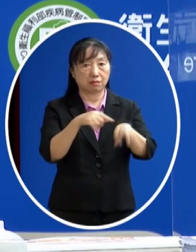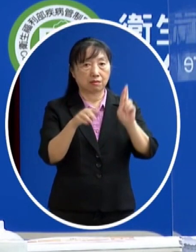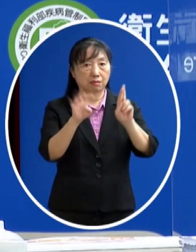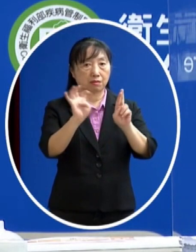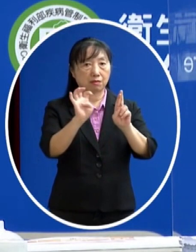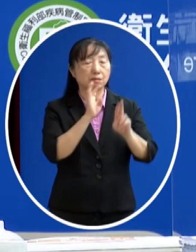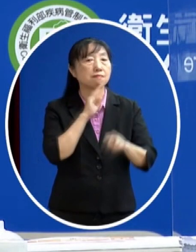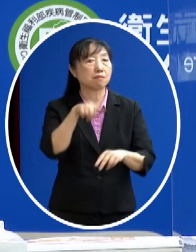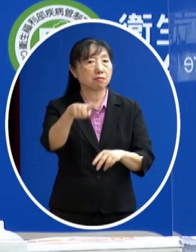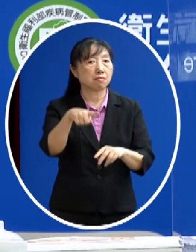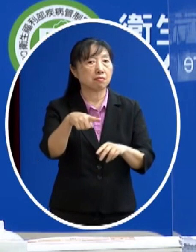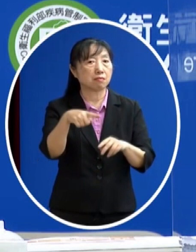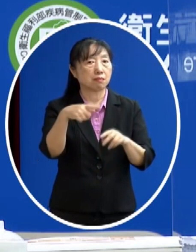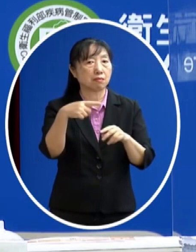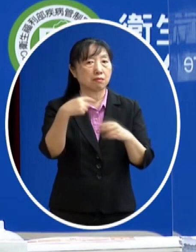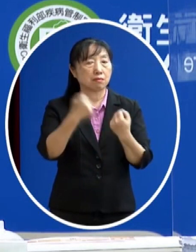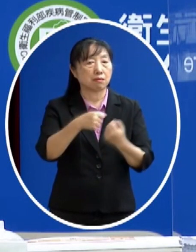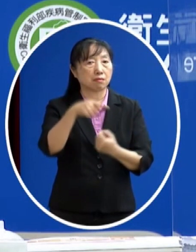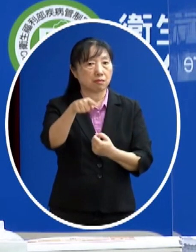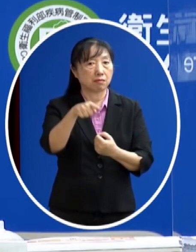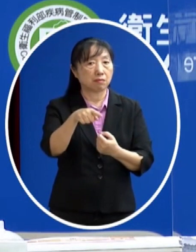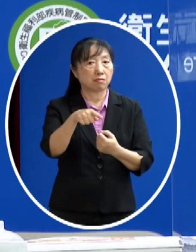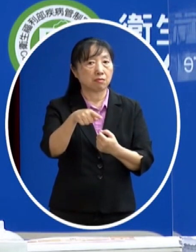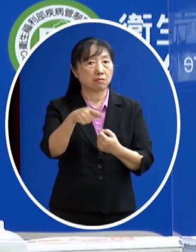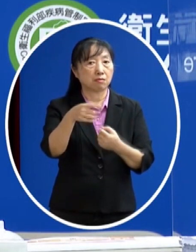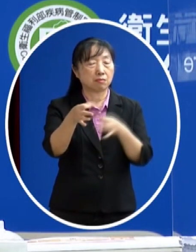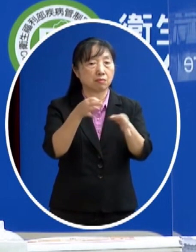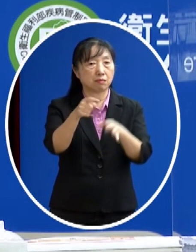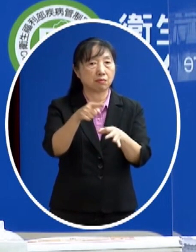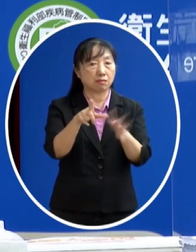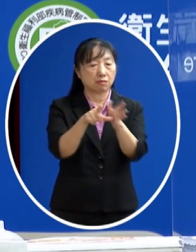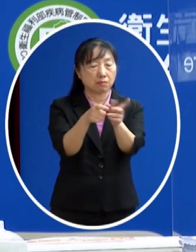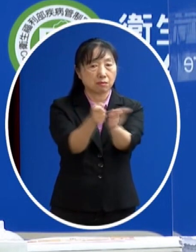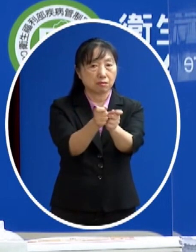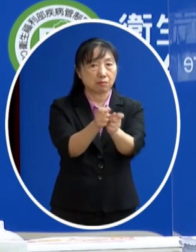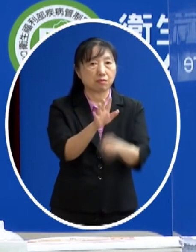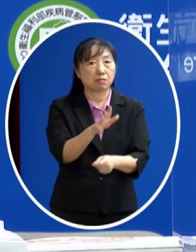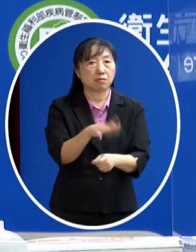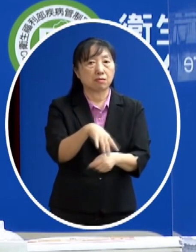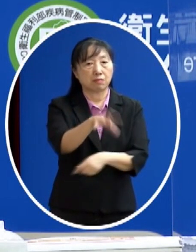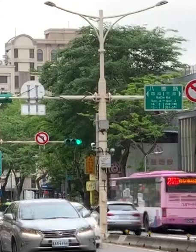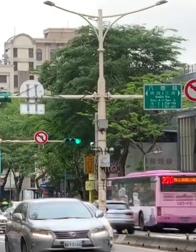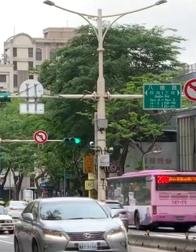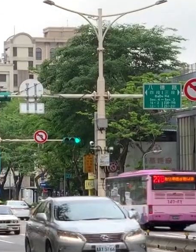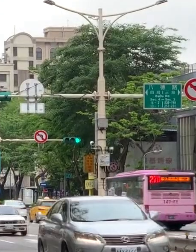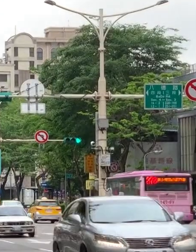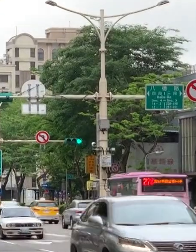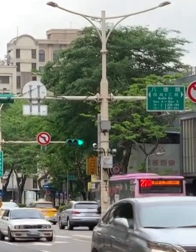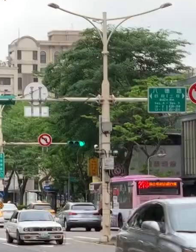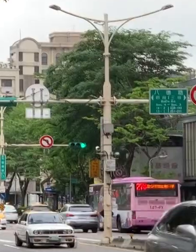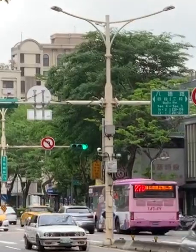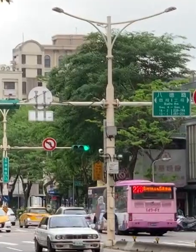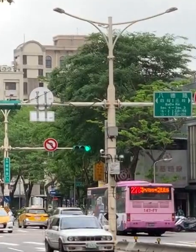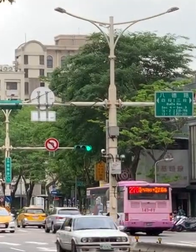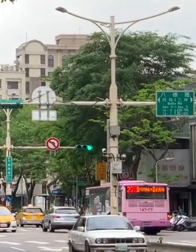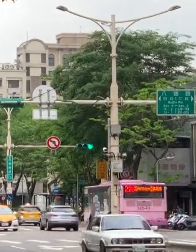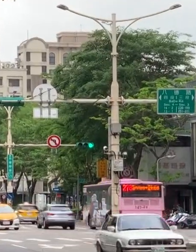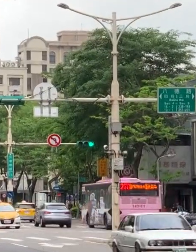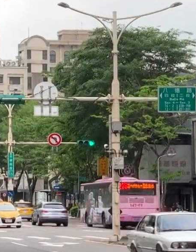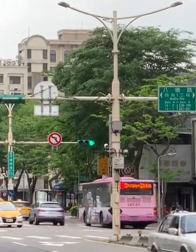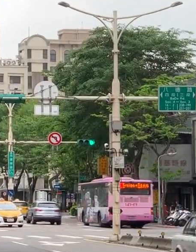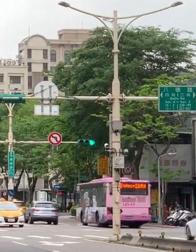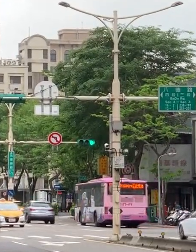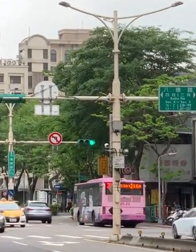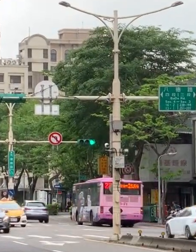门 7-11 金富门市，哈，待的时间很短，他就领个钱就走了哈。 案134在27号中